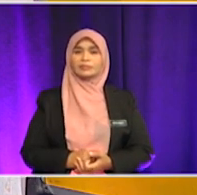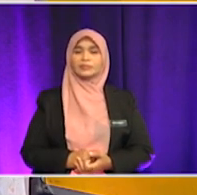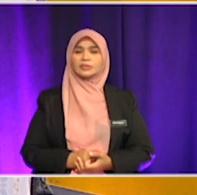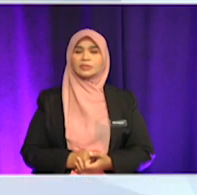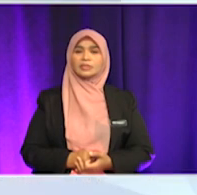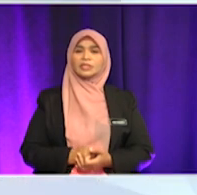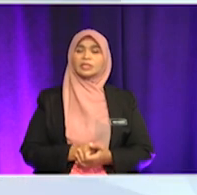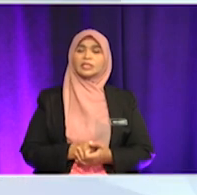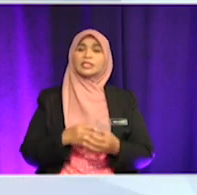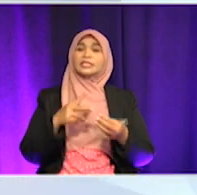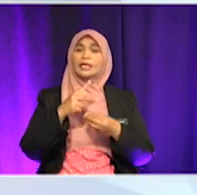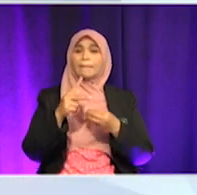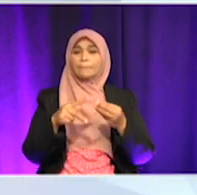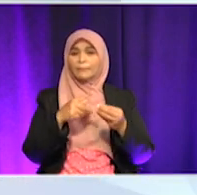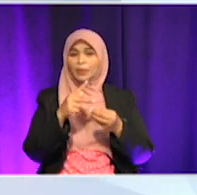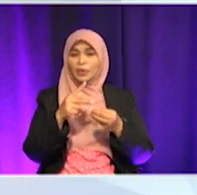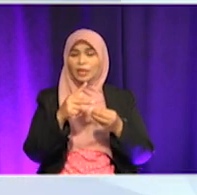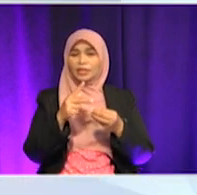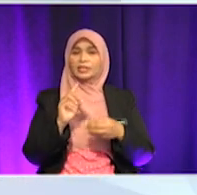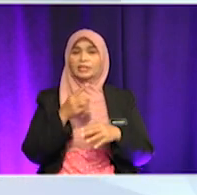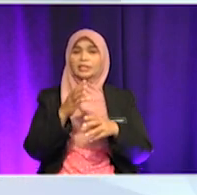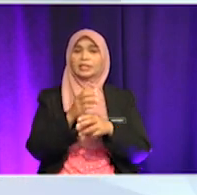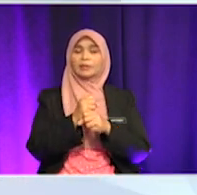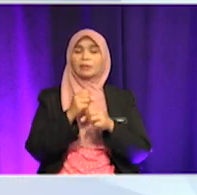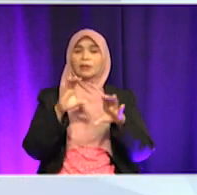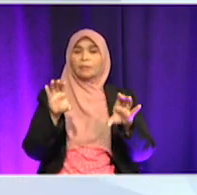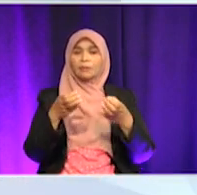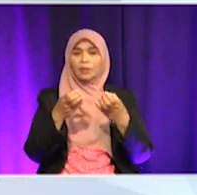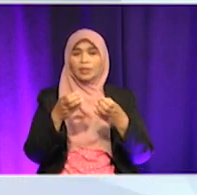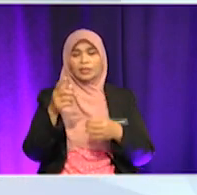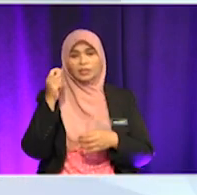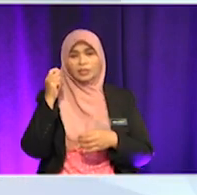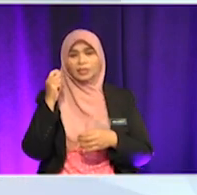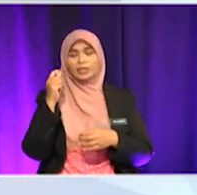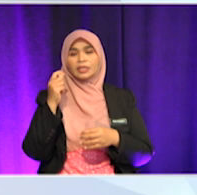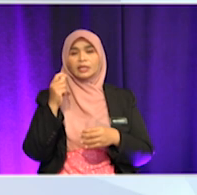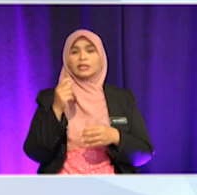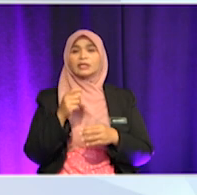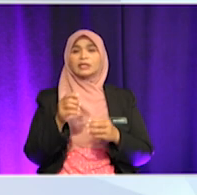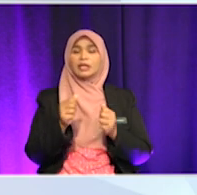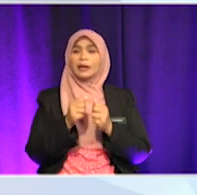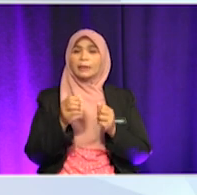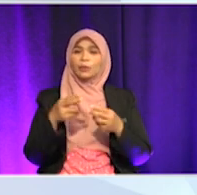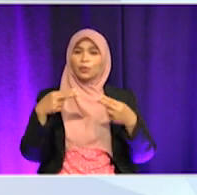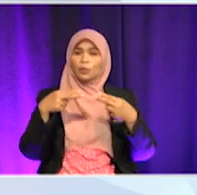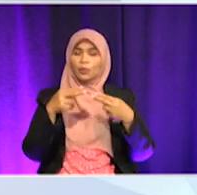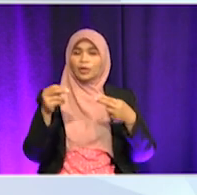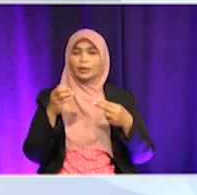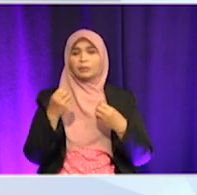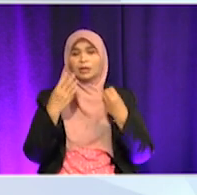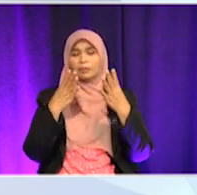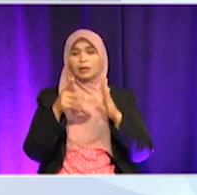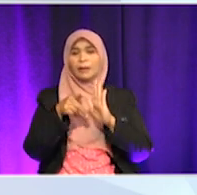kesimpulan, okey, apa kesimpulan kita dapat buat tadi? Okey, rumus dapat dibentuk dengan menghubungkan beberapa